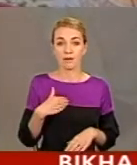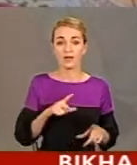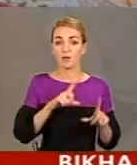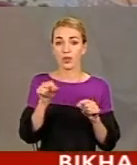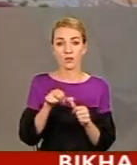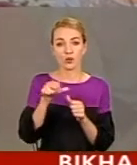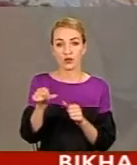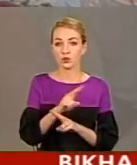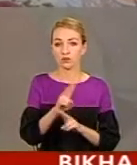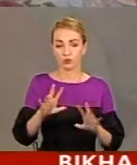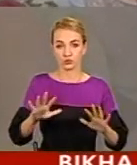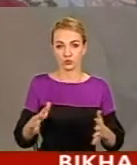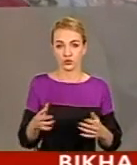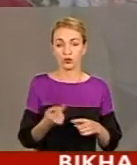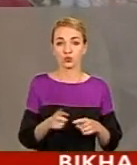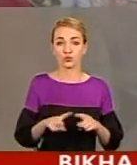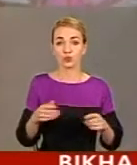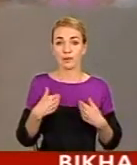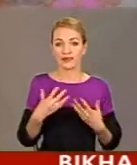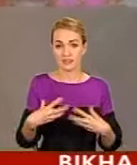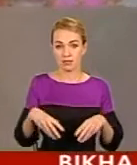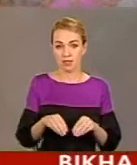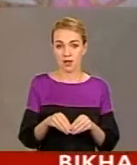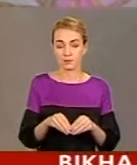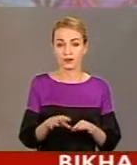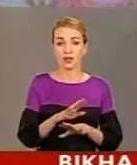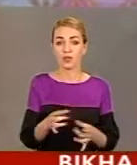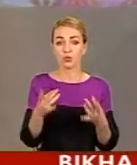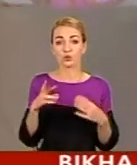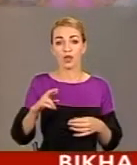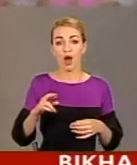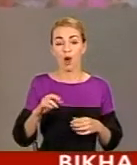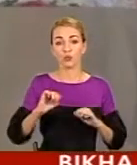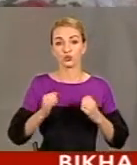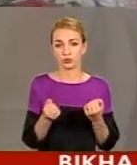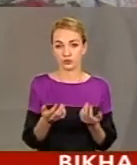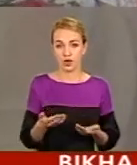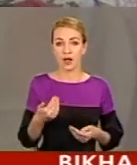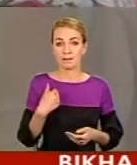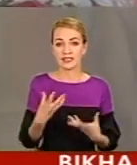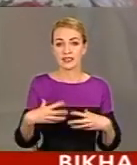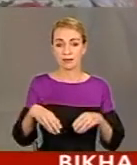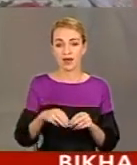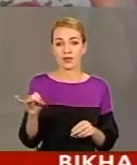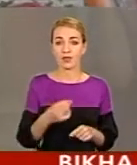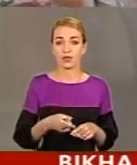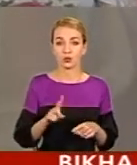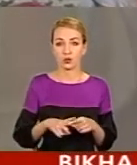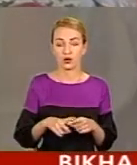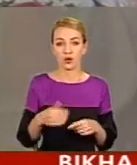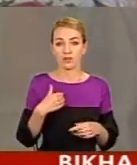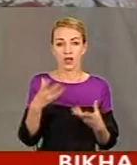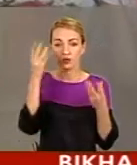по отдельності ні в якому випадку, тому що ми сім'я. Не просто там я подружка какая-то, то есть мы семья, и это, ну, у меня